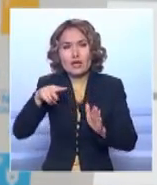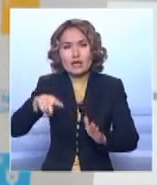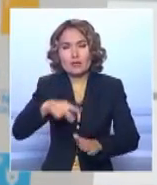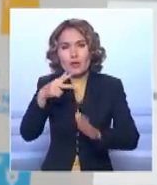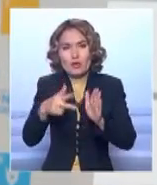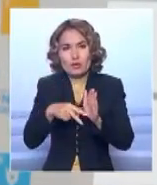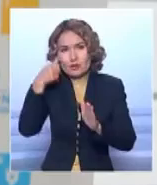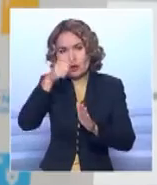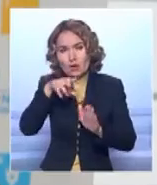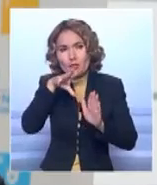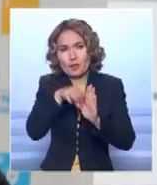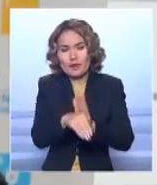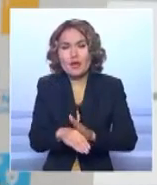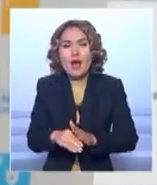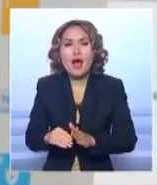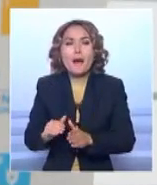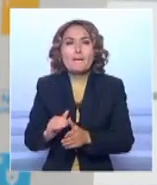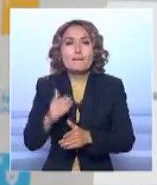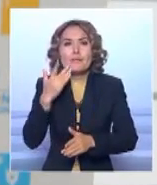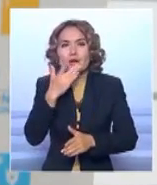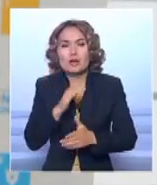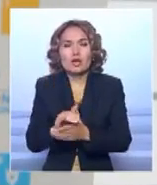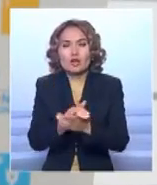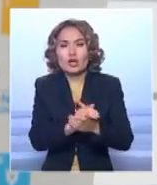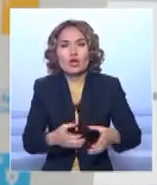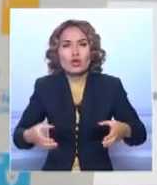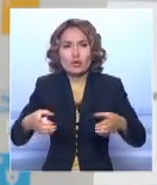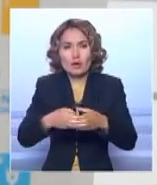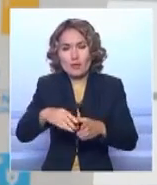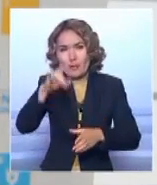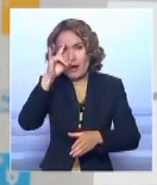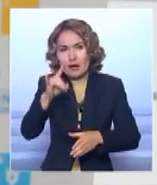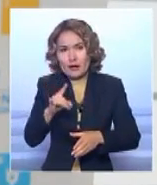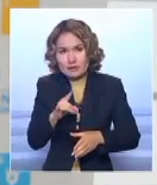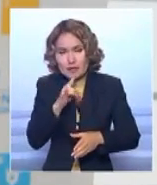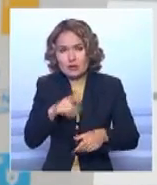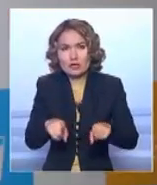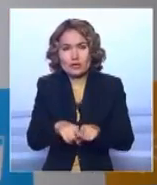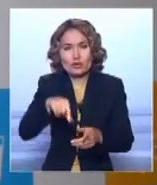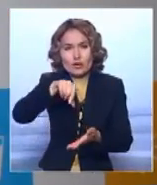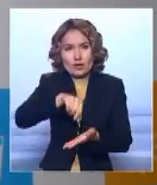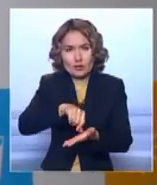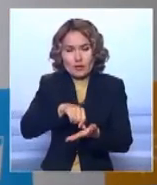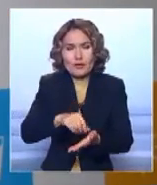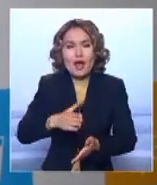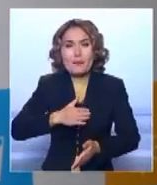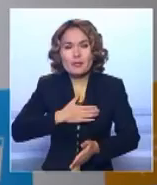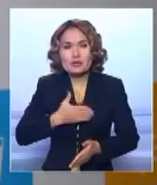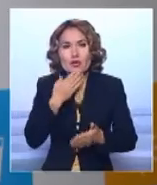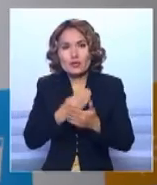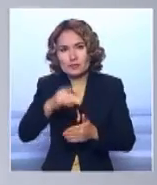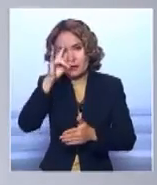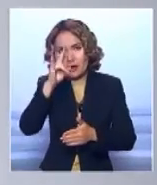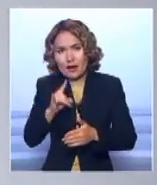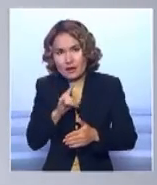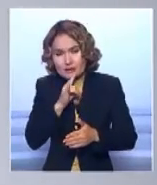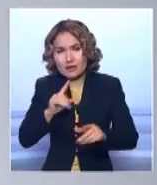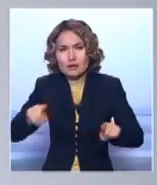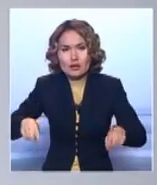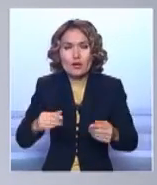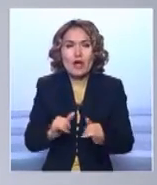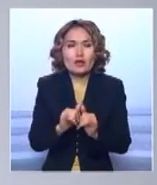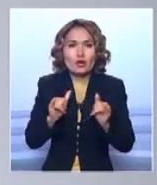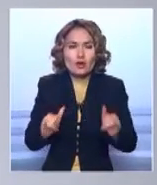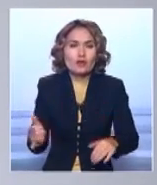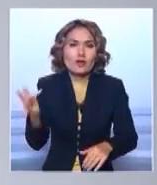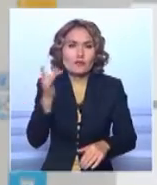жылдарға Біріккен ұлттар ұйымы қауіпсіздік кеңесінің тұрақты емес мүшесі болып сайланғанымен де маңызды. Біз өз аймағымыздың дамуына, Орталық Азиядағы тұрақтылық пен